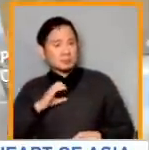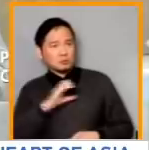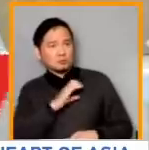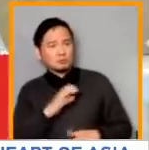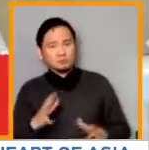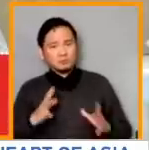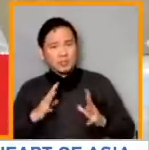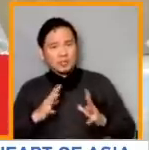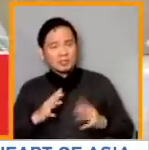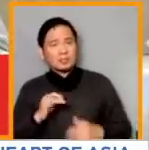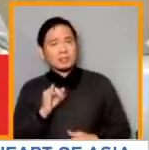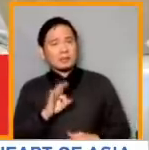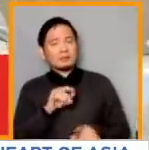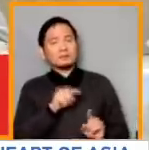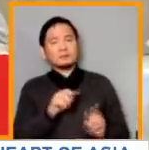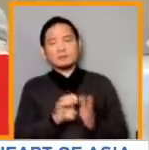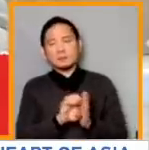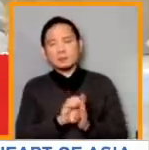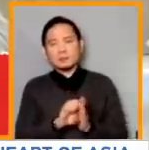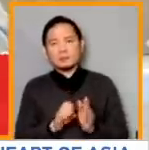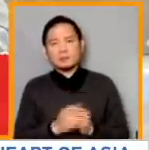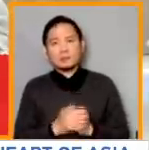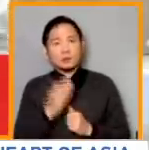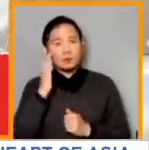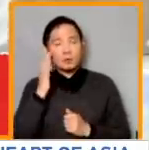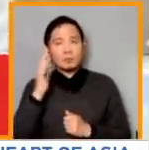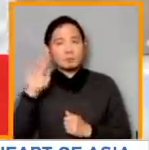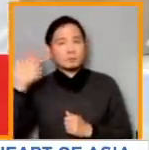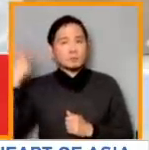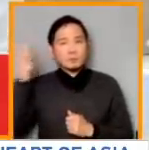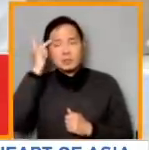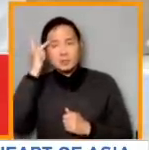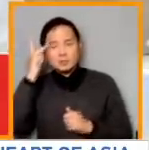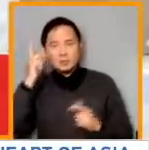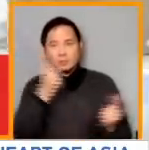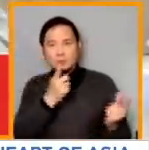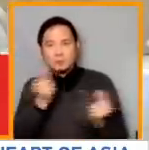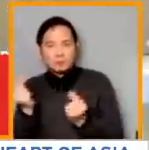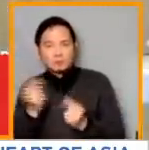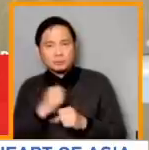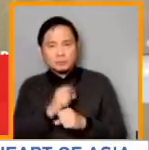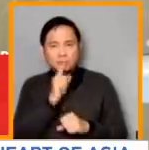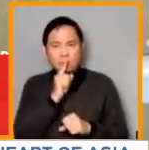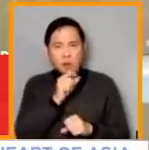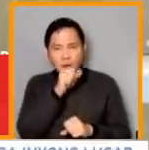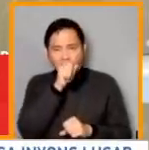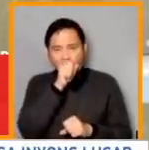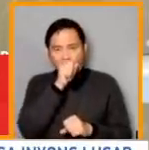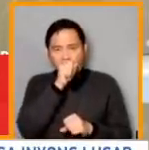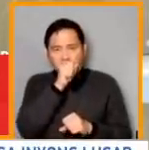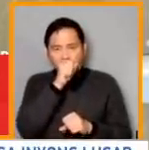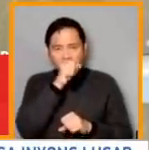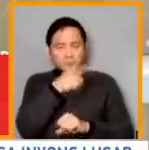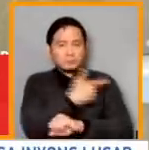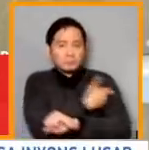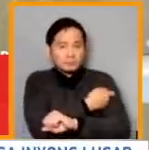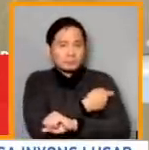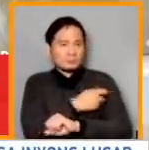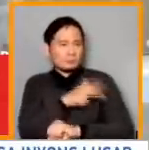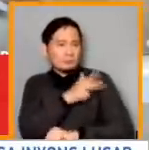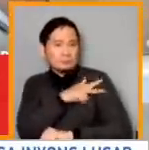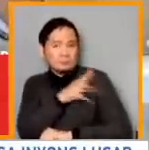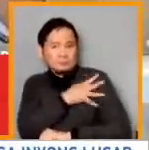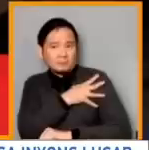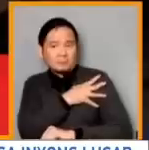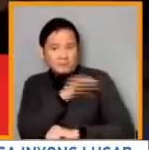can master that will, political will to make vaccination and booster mandatory like